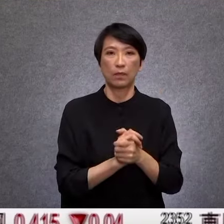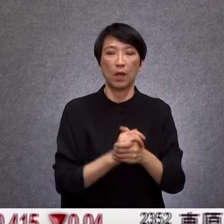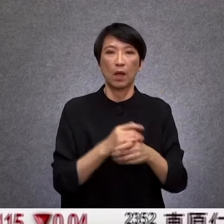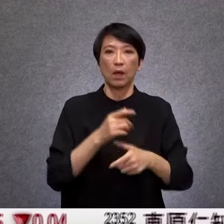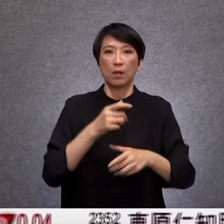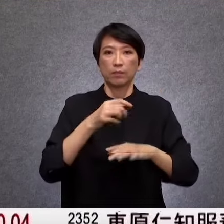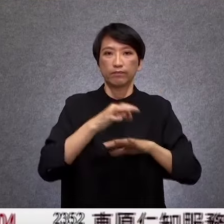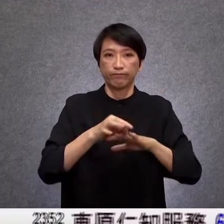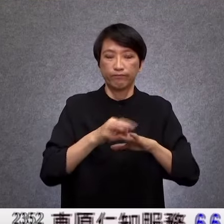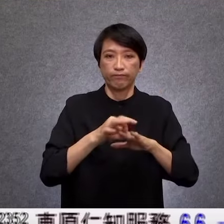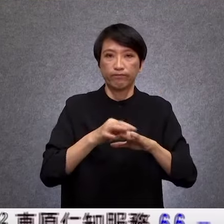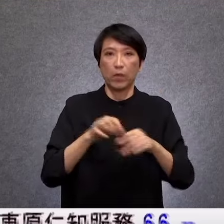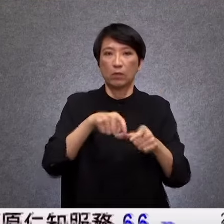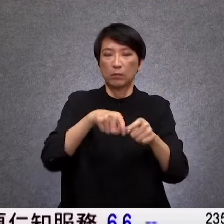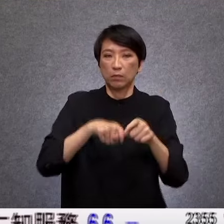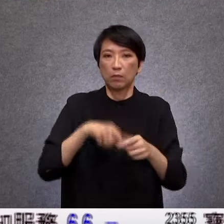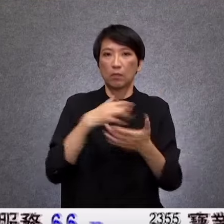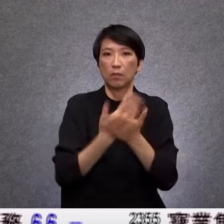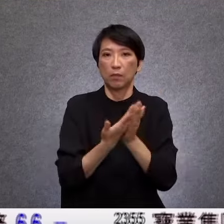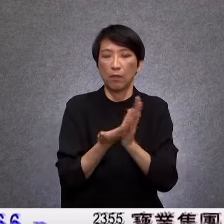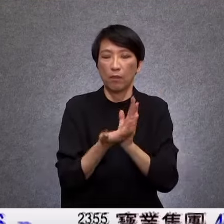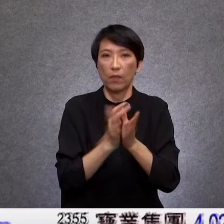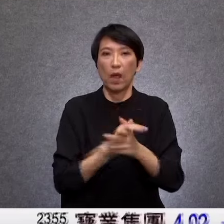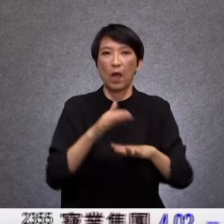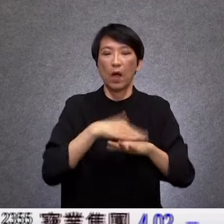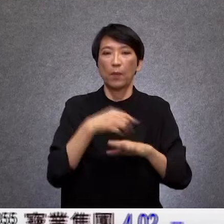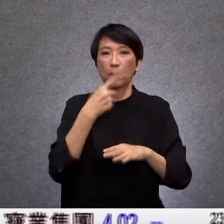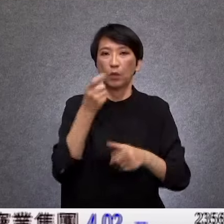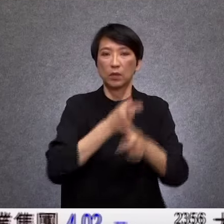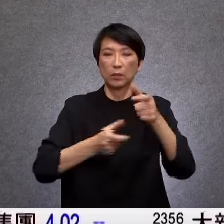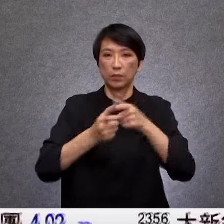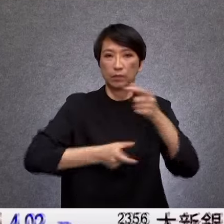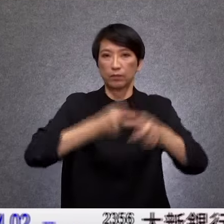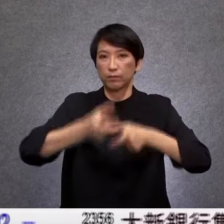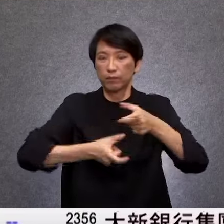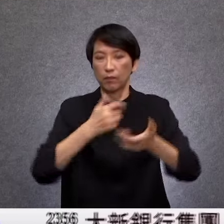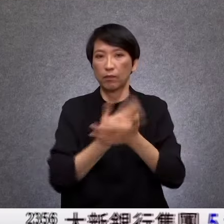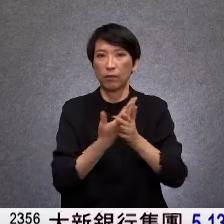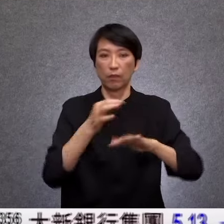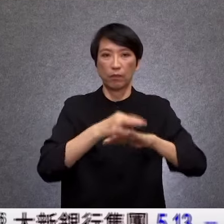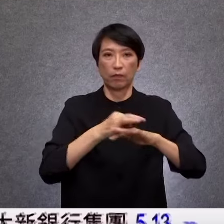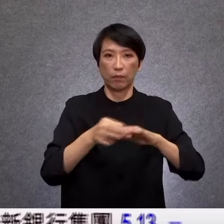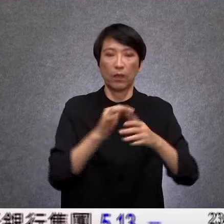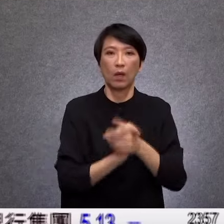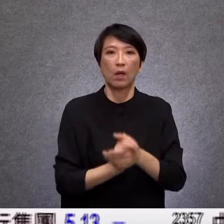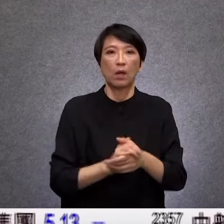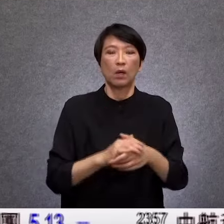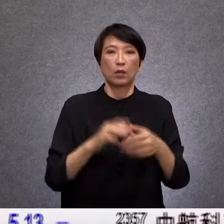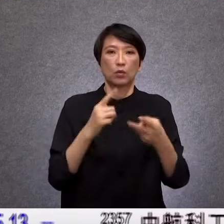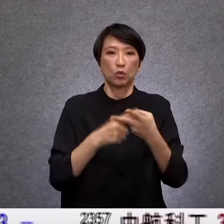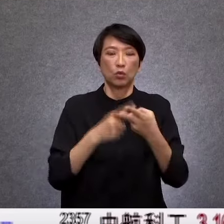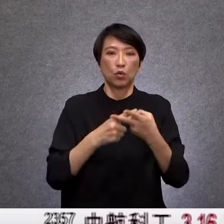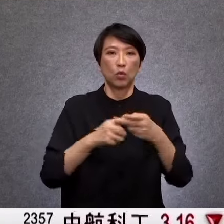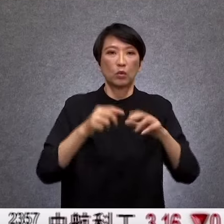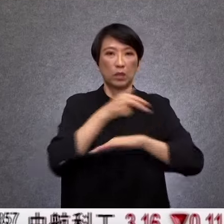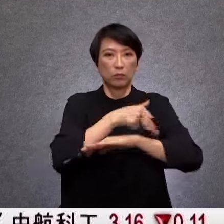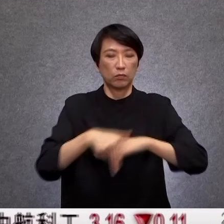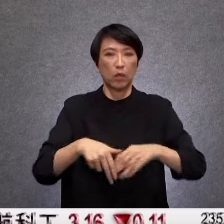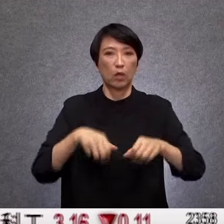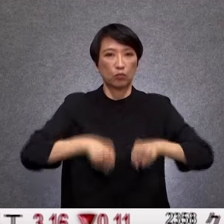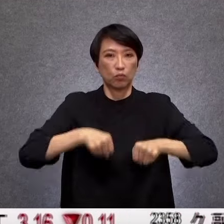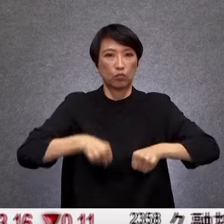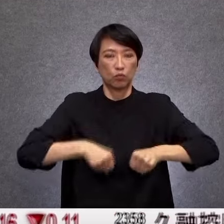政平衡咧，有開源有節流。頭先有講過節流，不管係經營開支，不管係